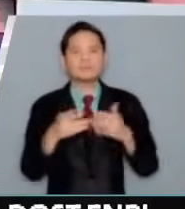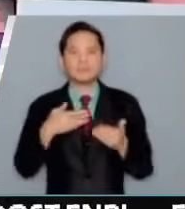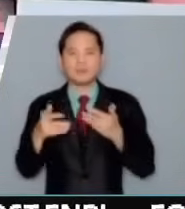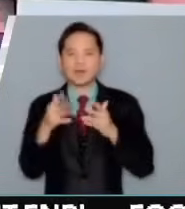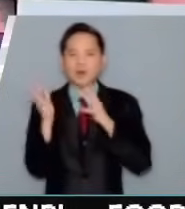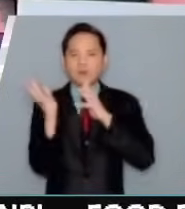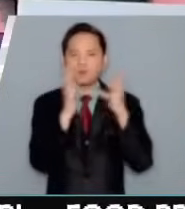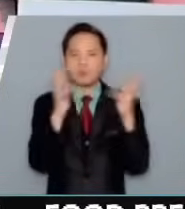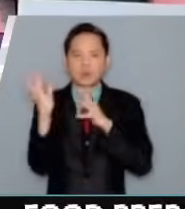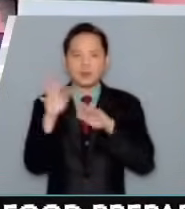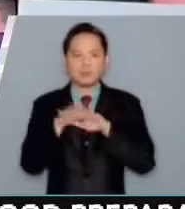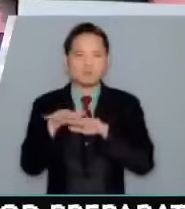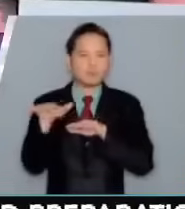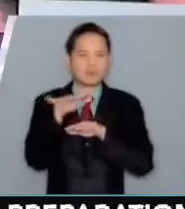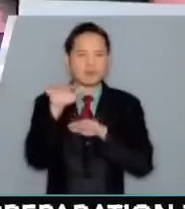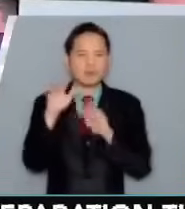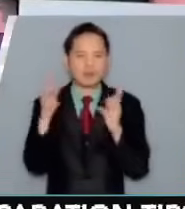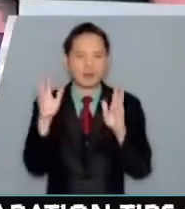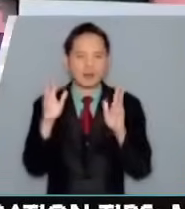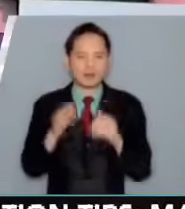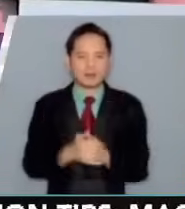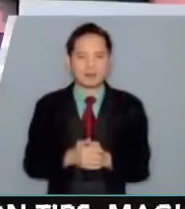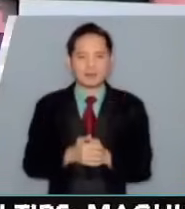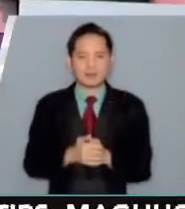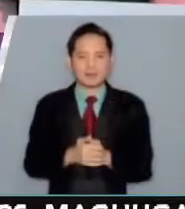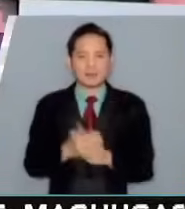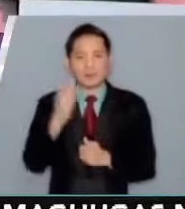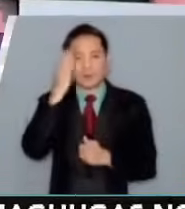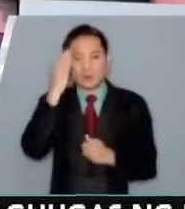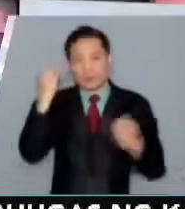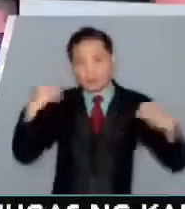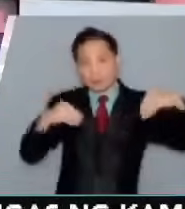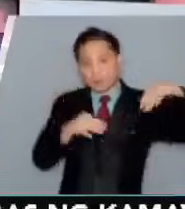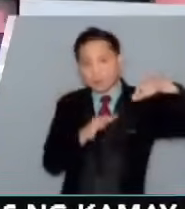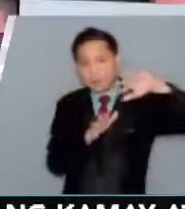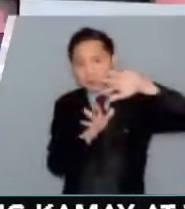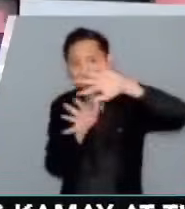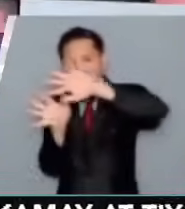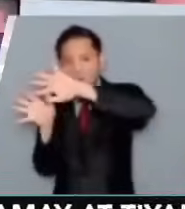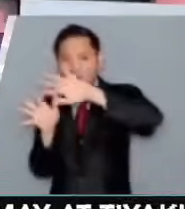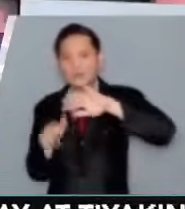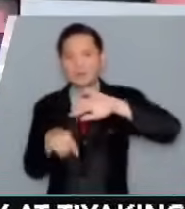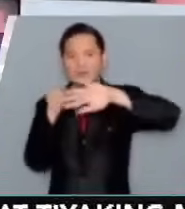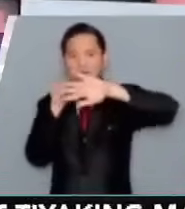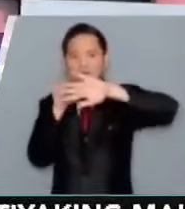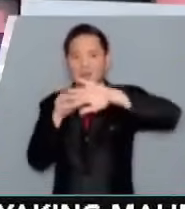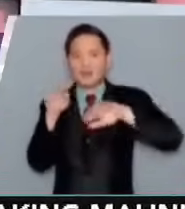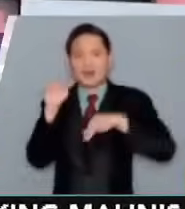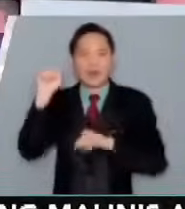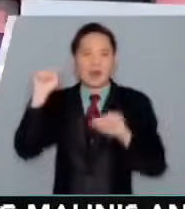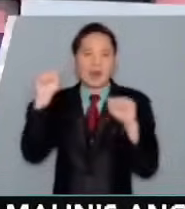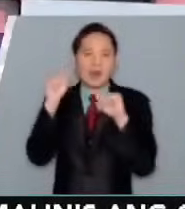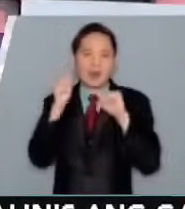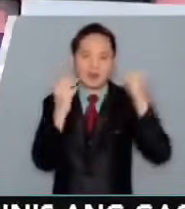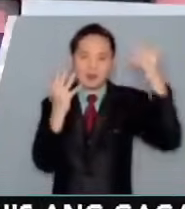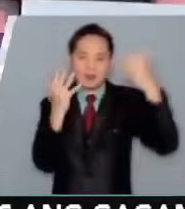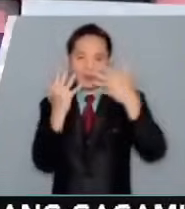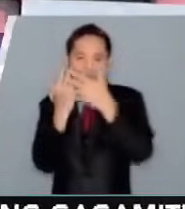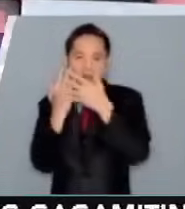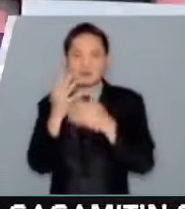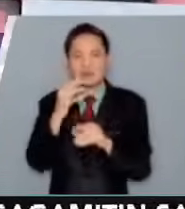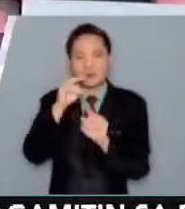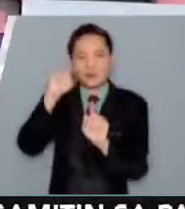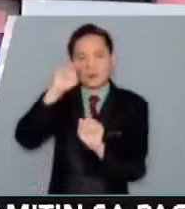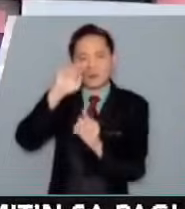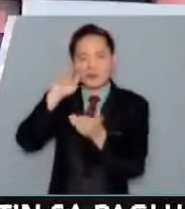PAGASA, apektado pa rin ang shear line ng eastern section ng Luzon. At hangin ang mga naman sa lalabing bahagi ng northern at central Luzon, umiiral pa